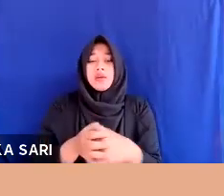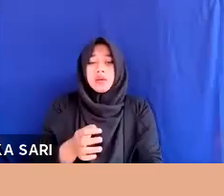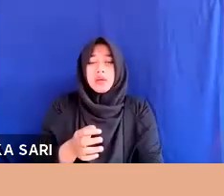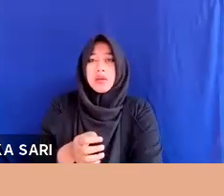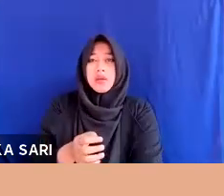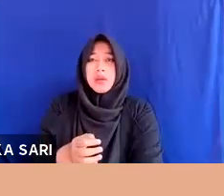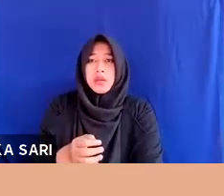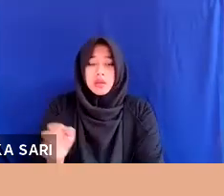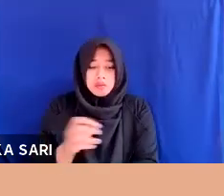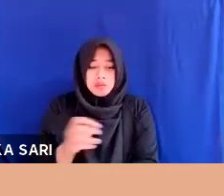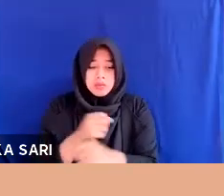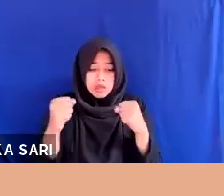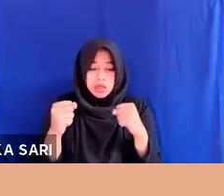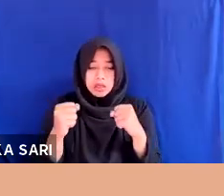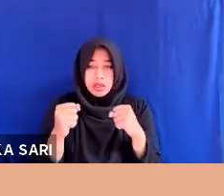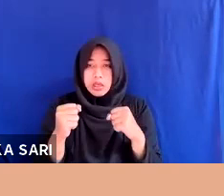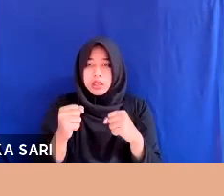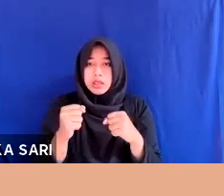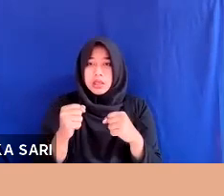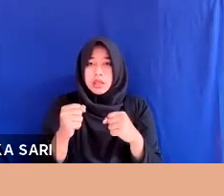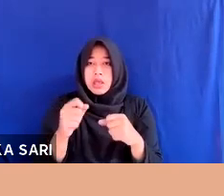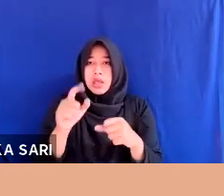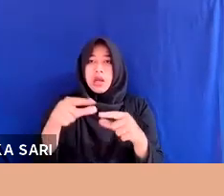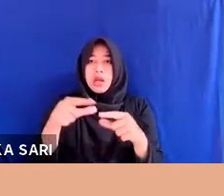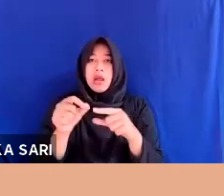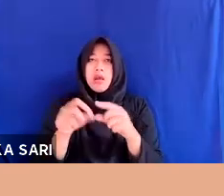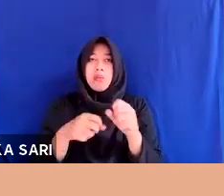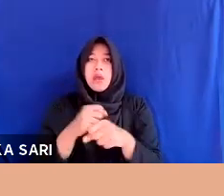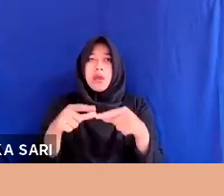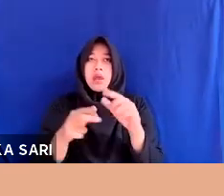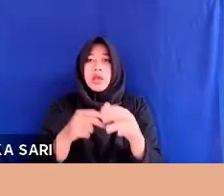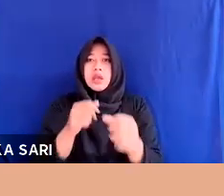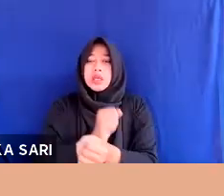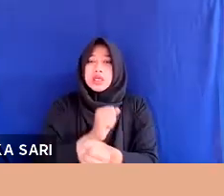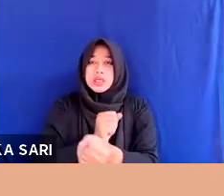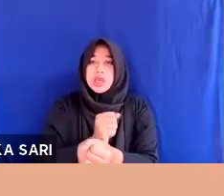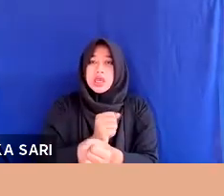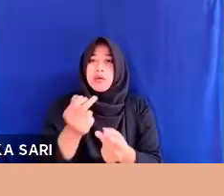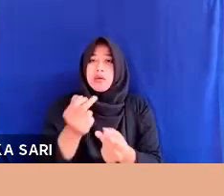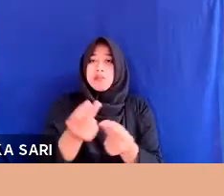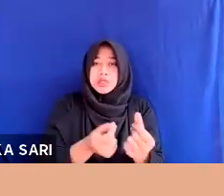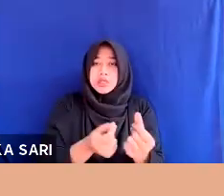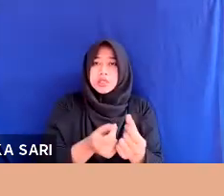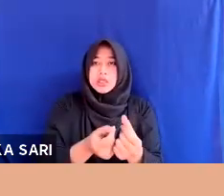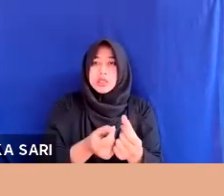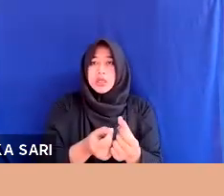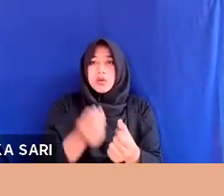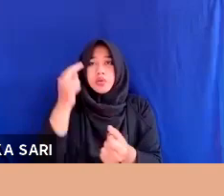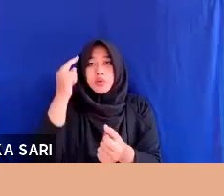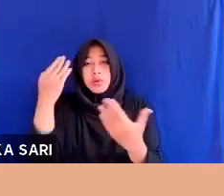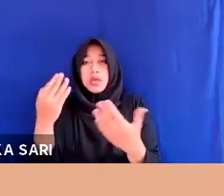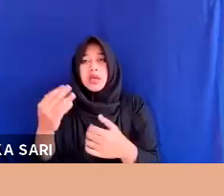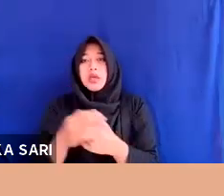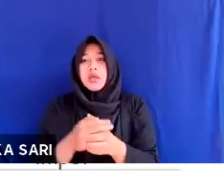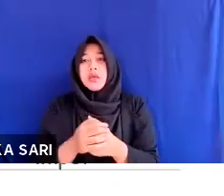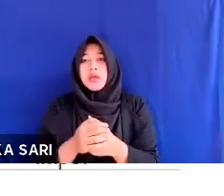menyelamatkan lapangan kerja, bisnis, dan juga untuk agar supaya kita pulih. Mahal, pasti mahal